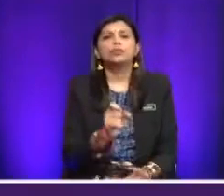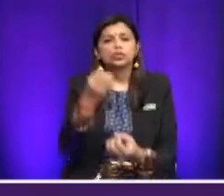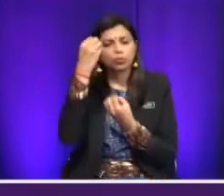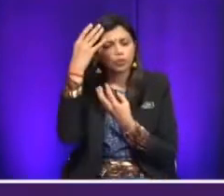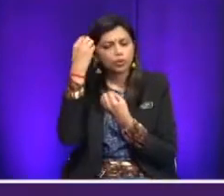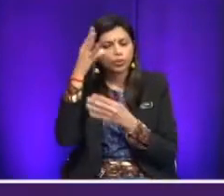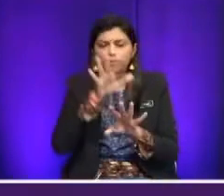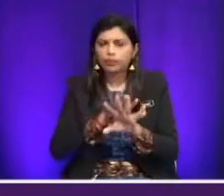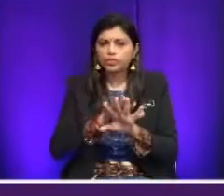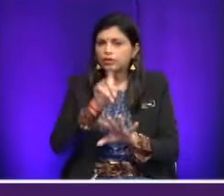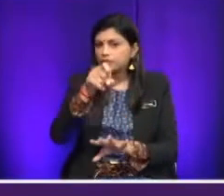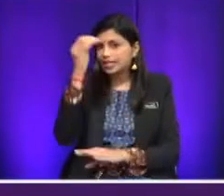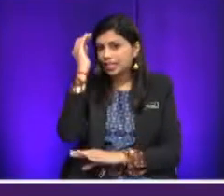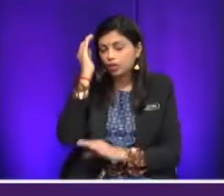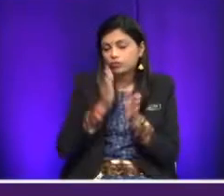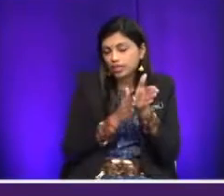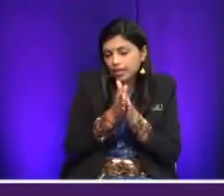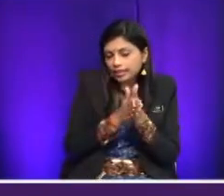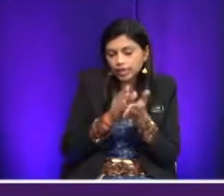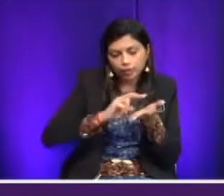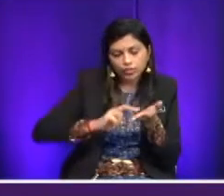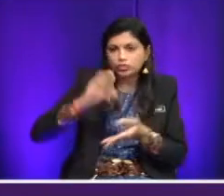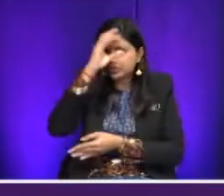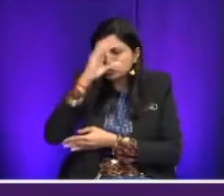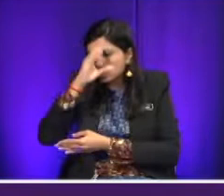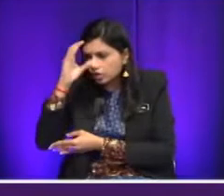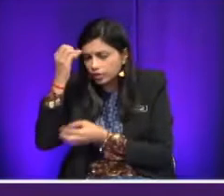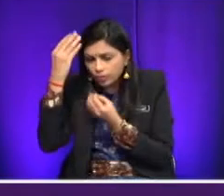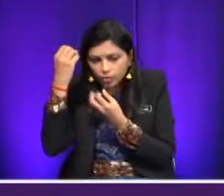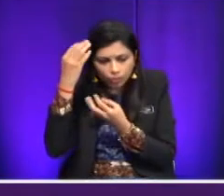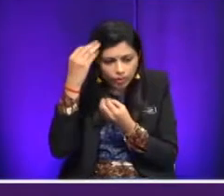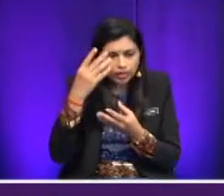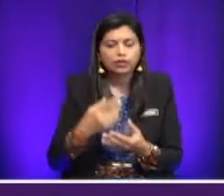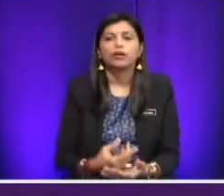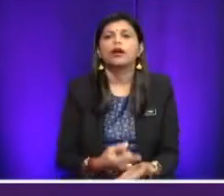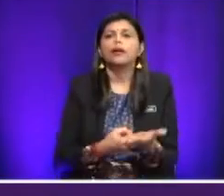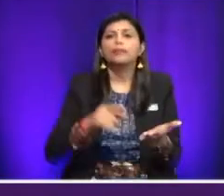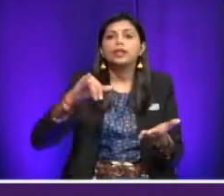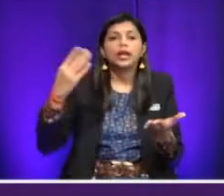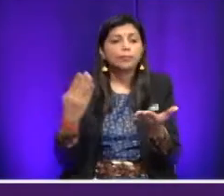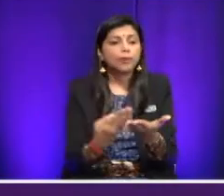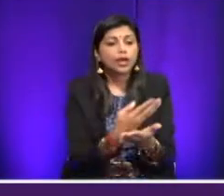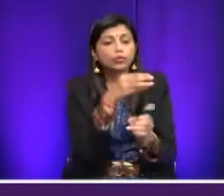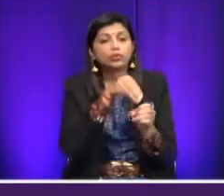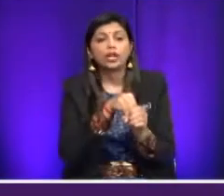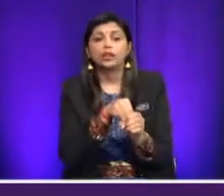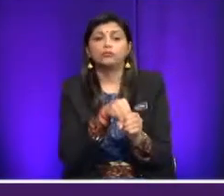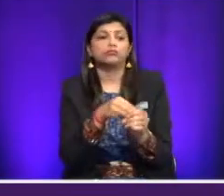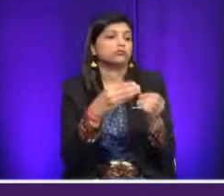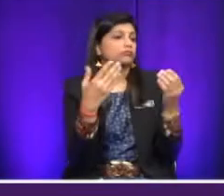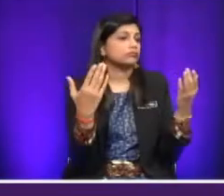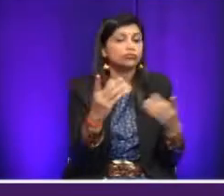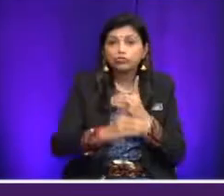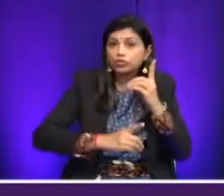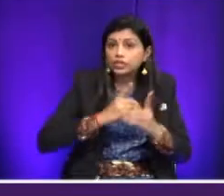produk sedia ada seperti aspek sejarah evolusi dan persaingan kelas pasaran disini murid-murid atau pergi ke bentuk Indah sini lu